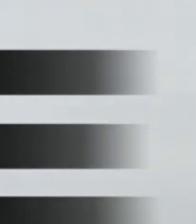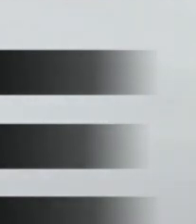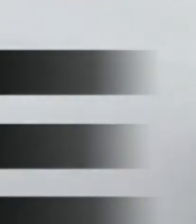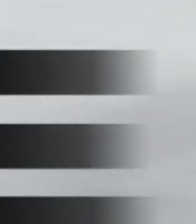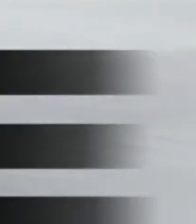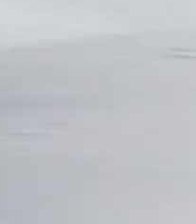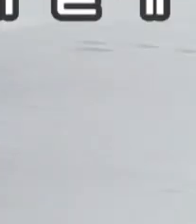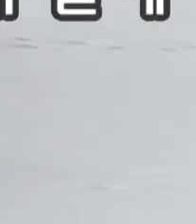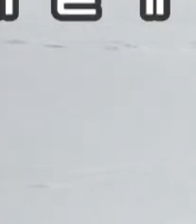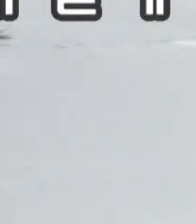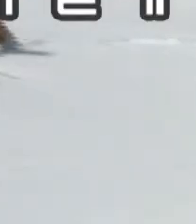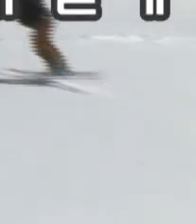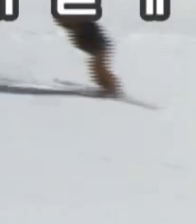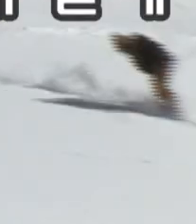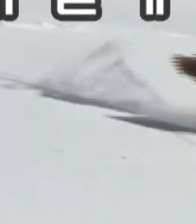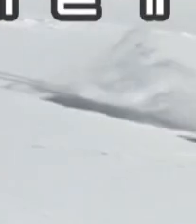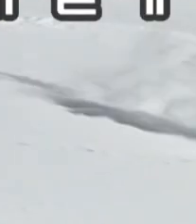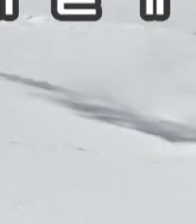으